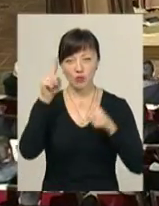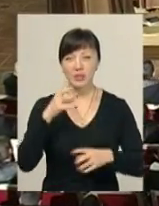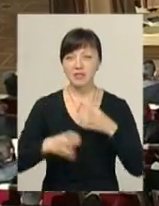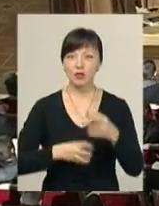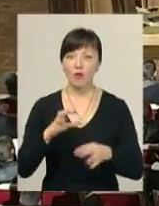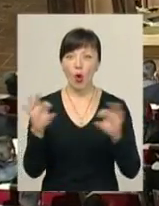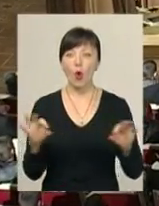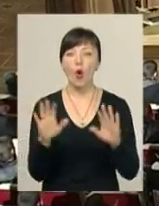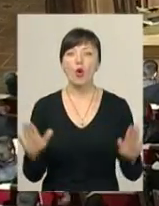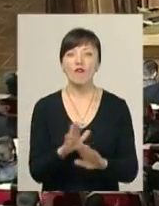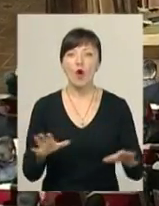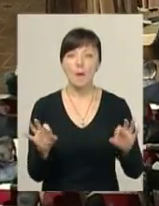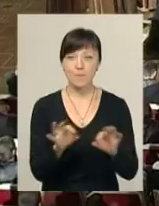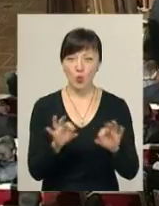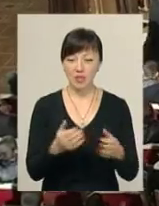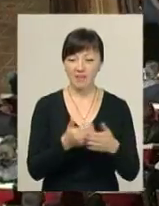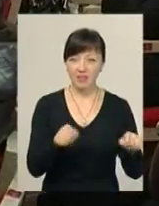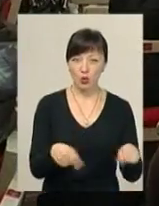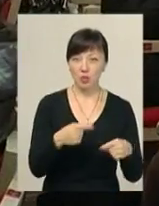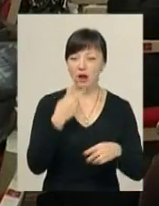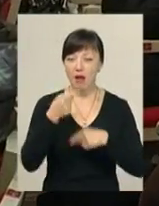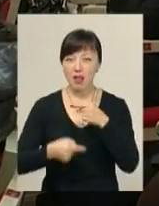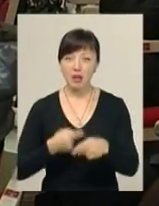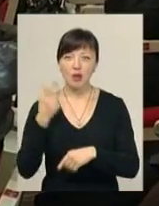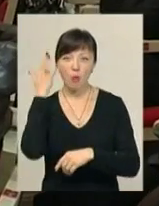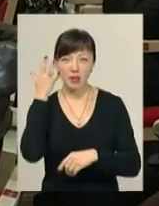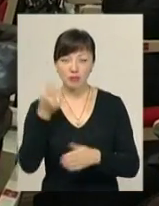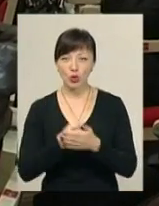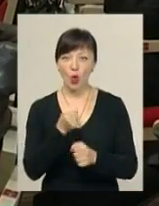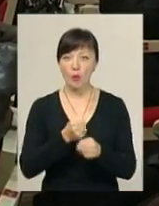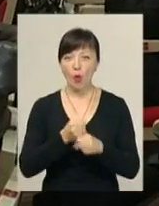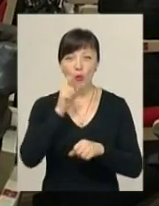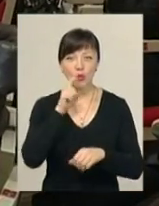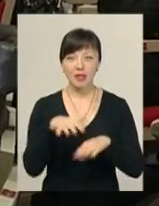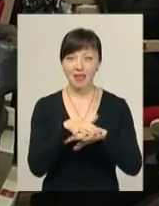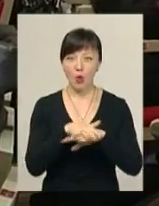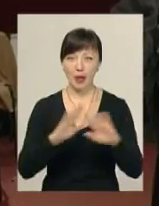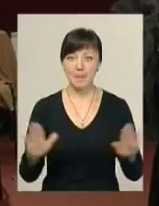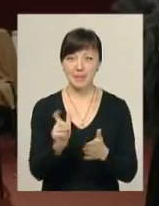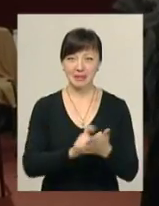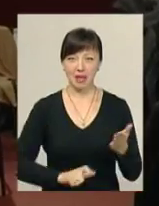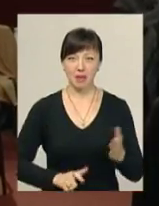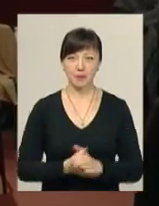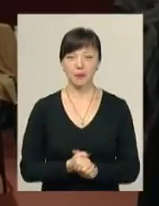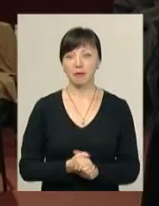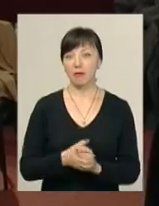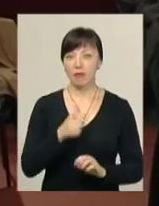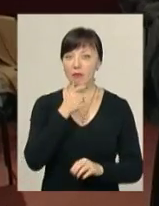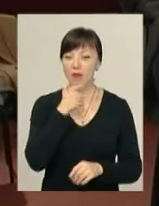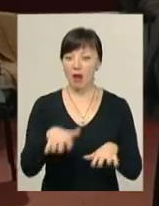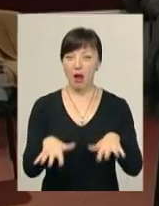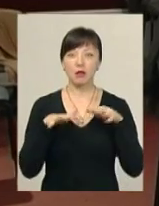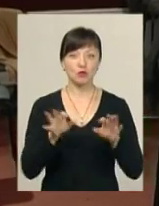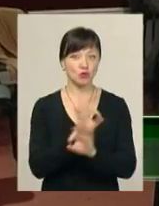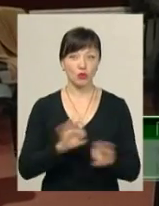світової хорової музики – від епохи Відродження, класики, романтизму до обробок українських народних пісень. Глядач чудовий.